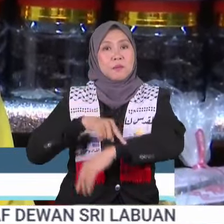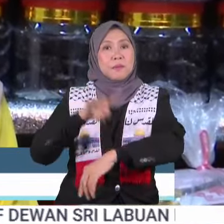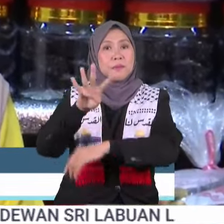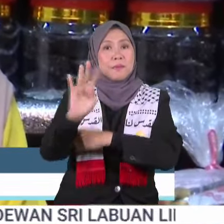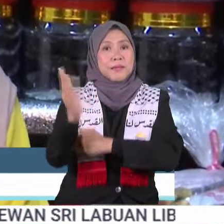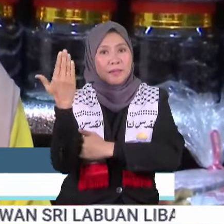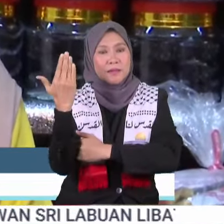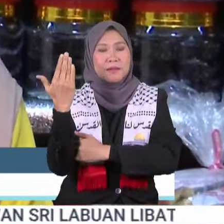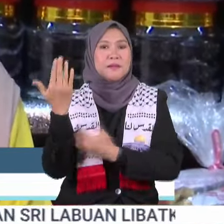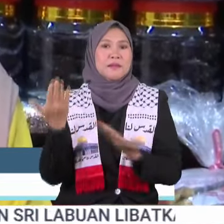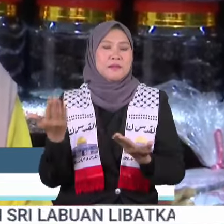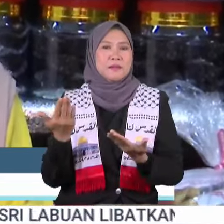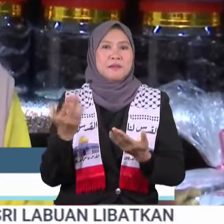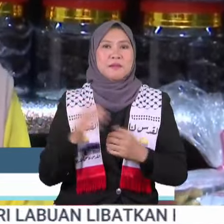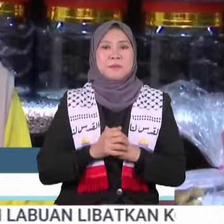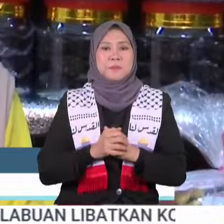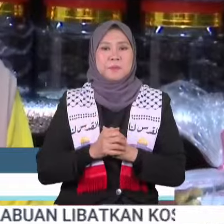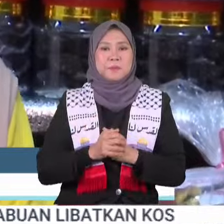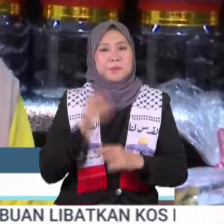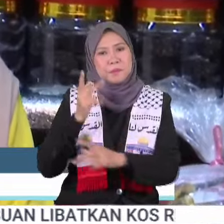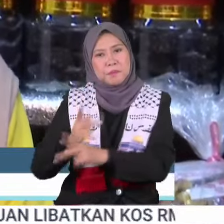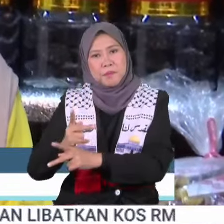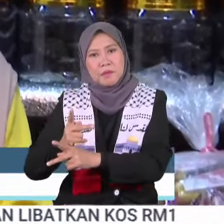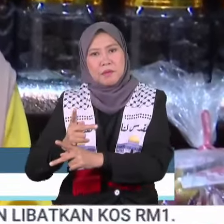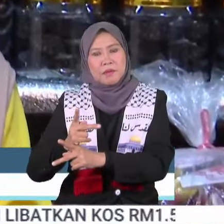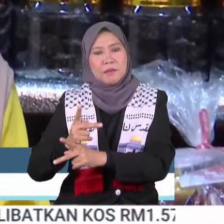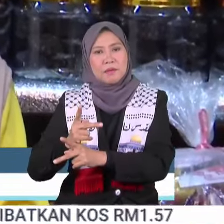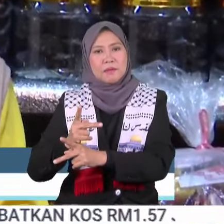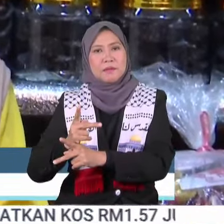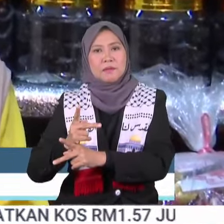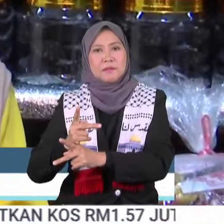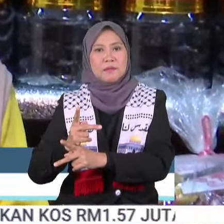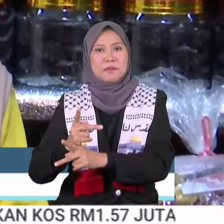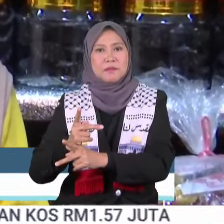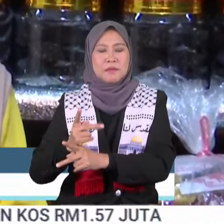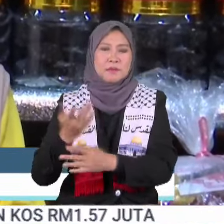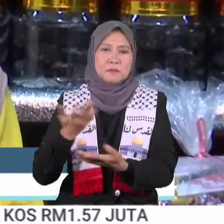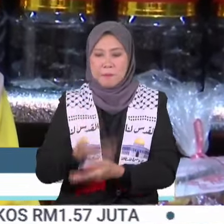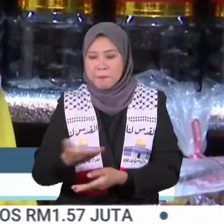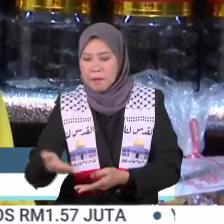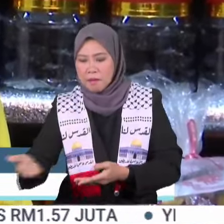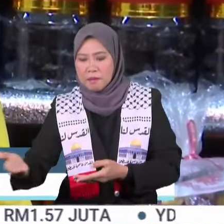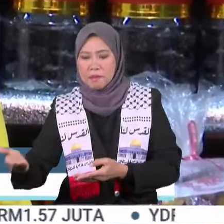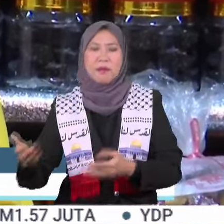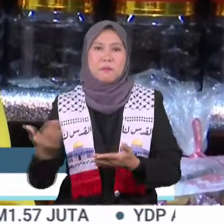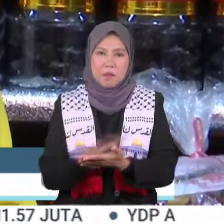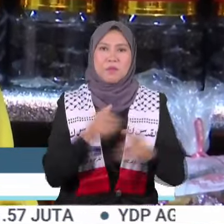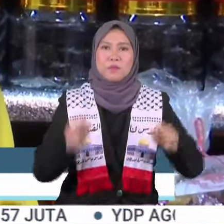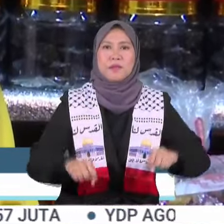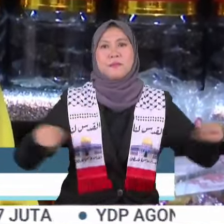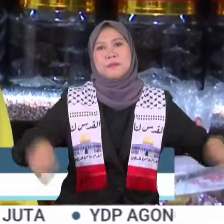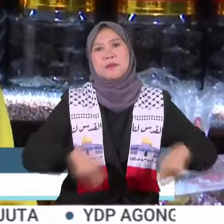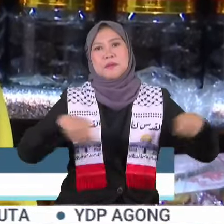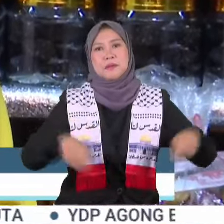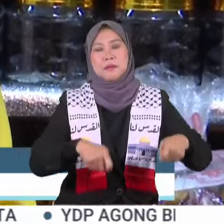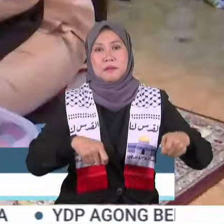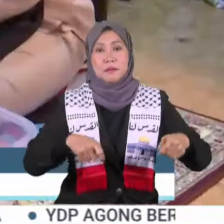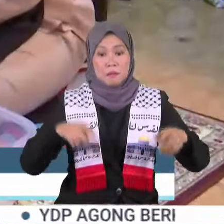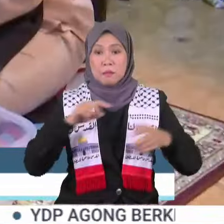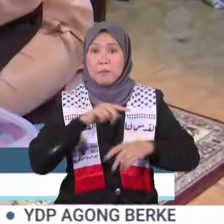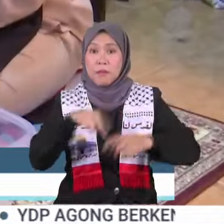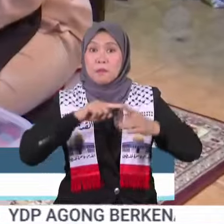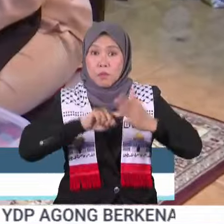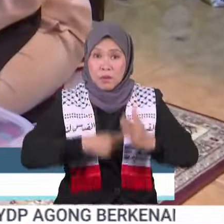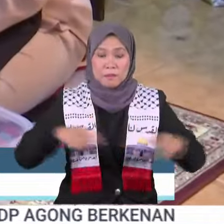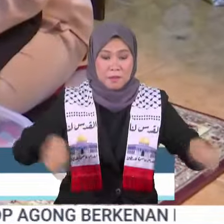4 tu nak simpan simpan nak tempat dia nak letak kuda dia baru boleh masak sebab apabila kita masuk kitah Nak tinggal dah